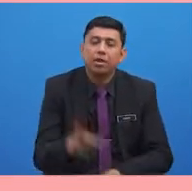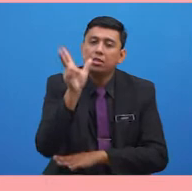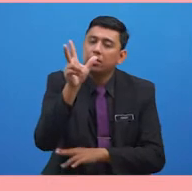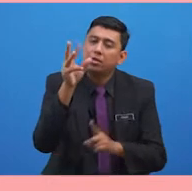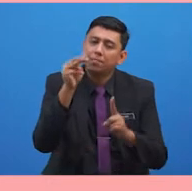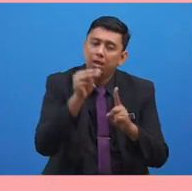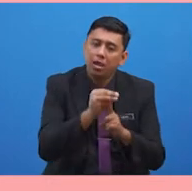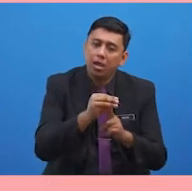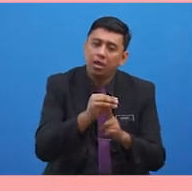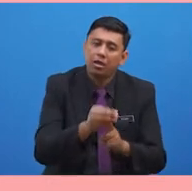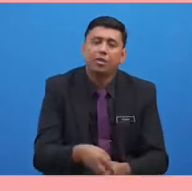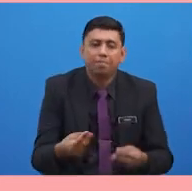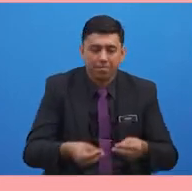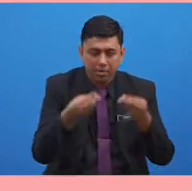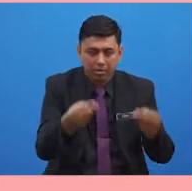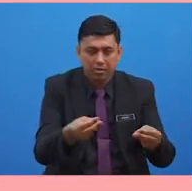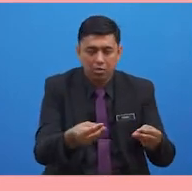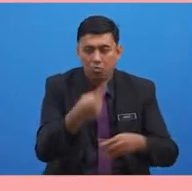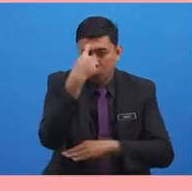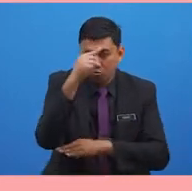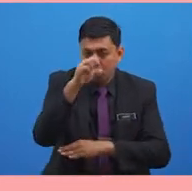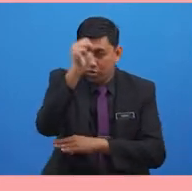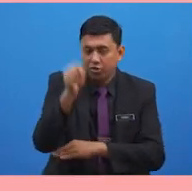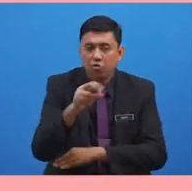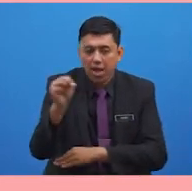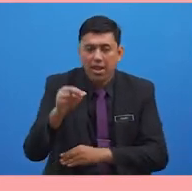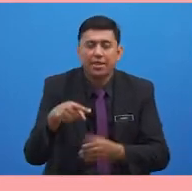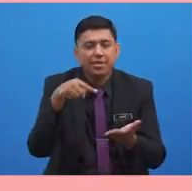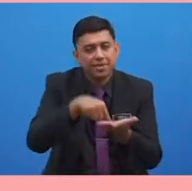3 markah diperuntukkan untuk soalan ini.